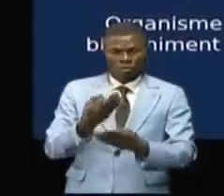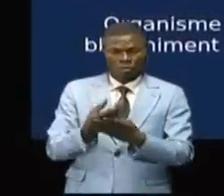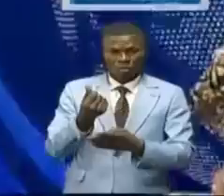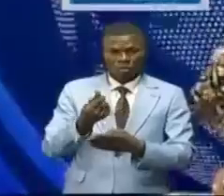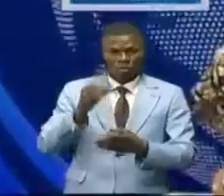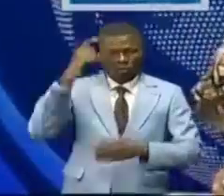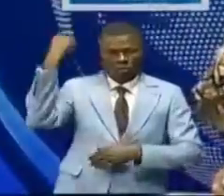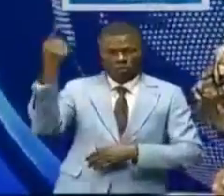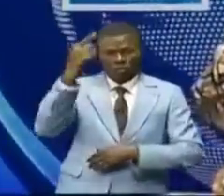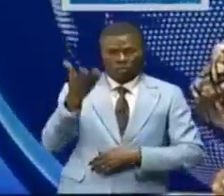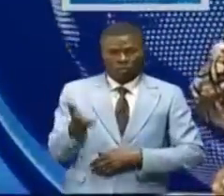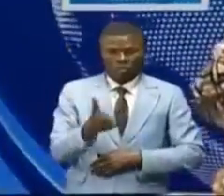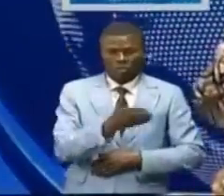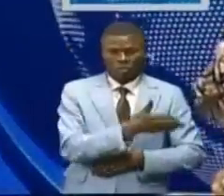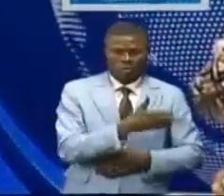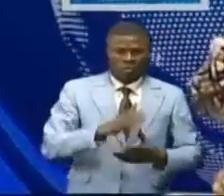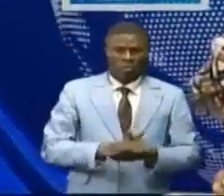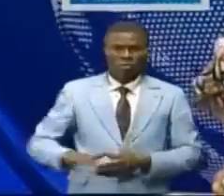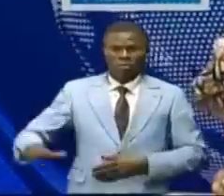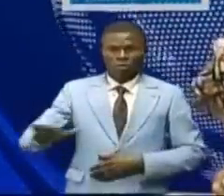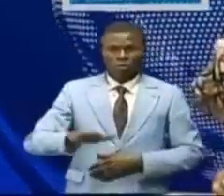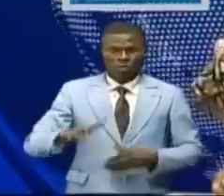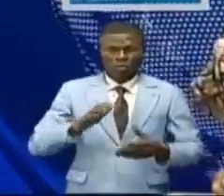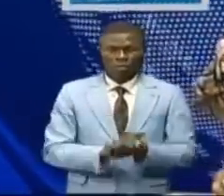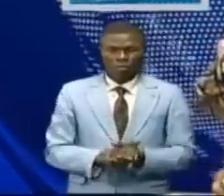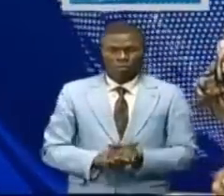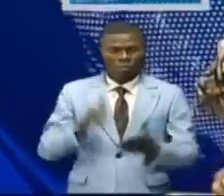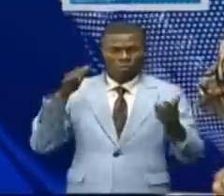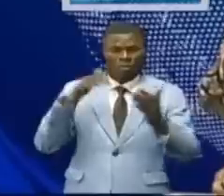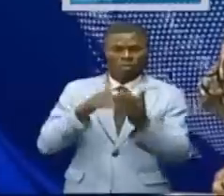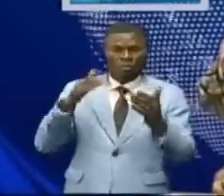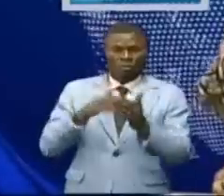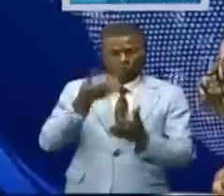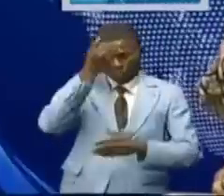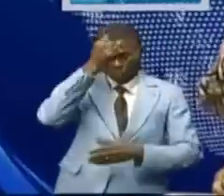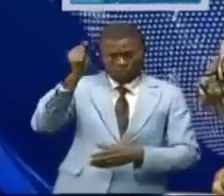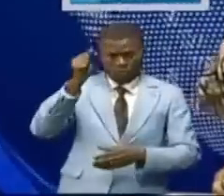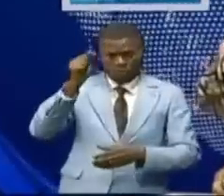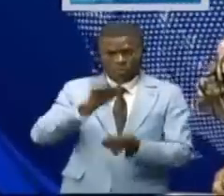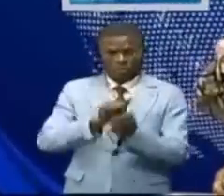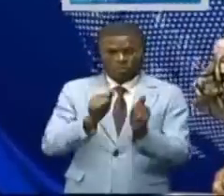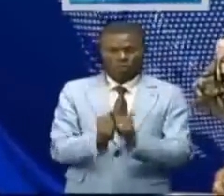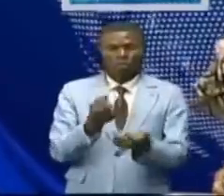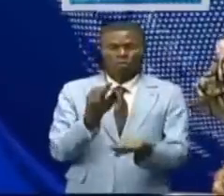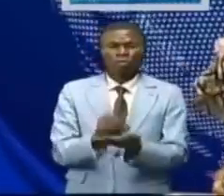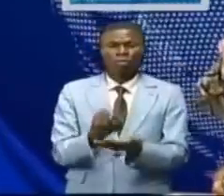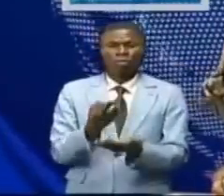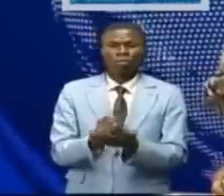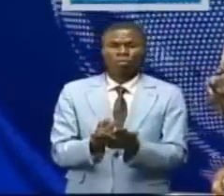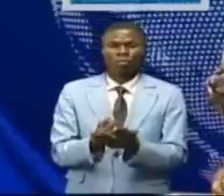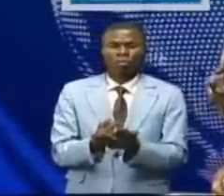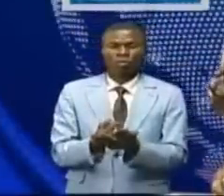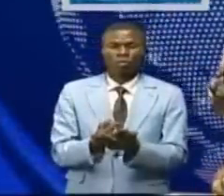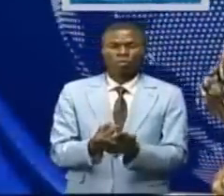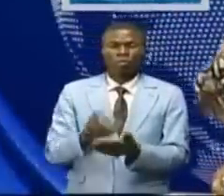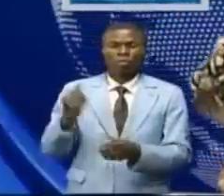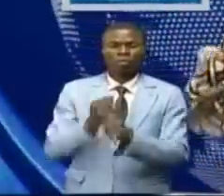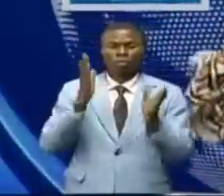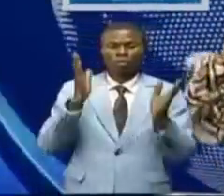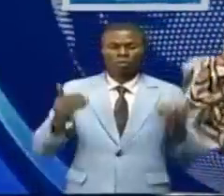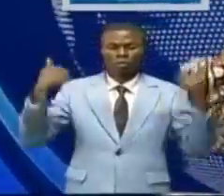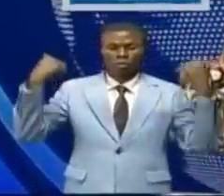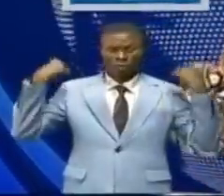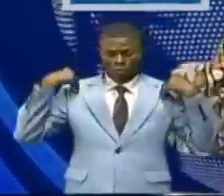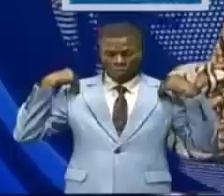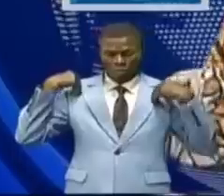internationale. Au pays, grogne et menace de grève illimitée dans les régies financières. Les cadres et agents des régies